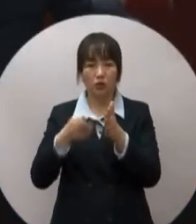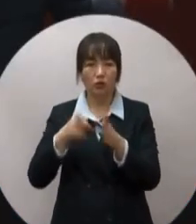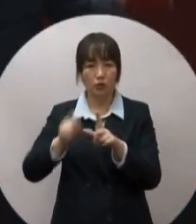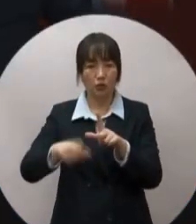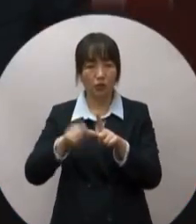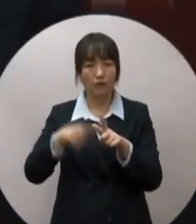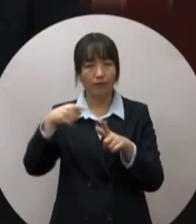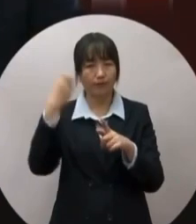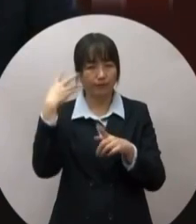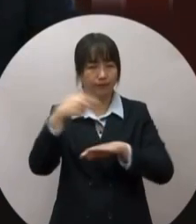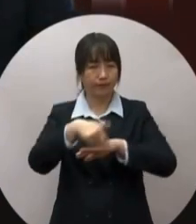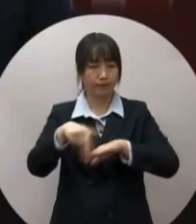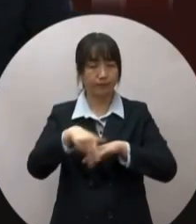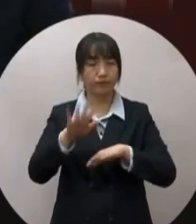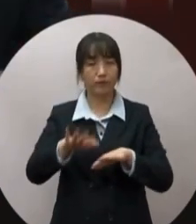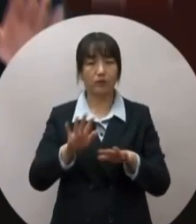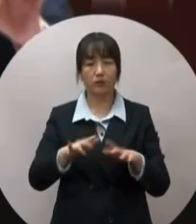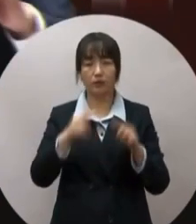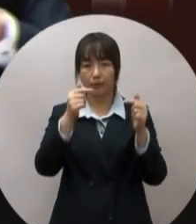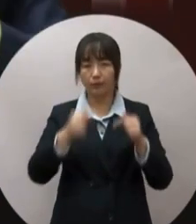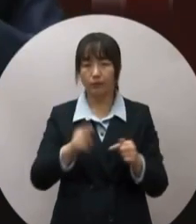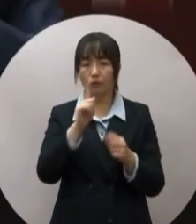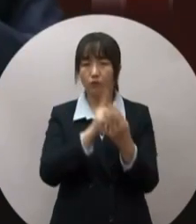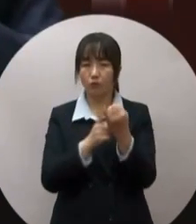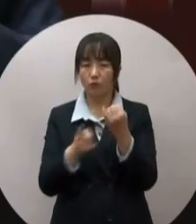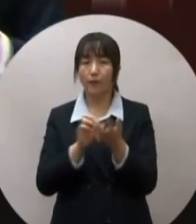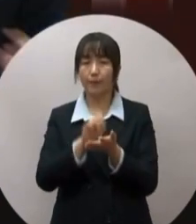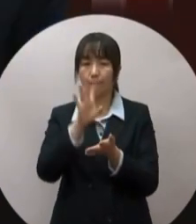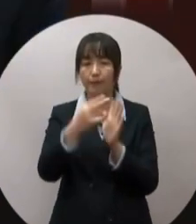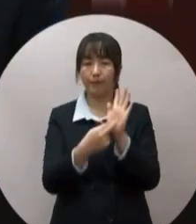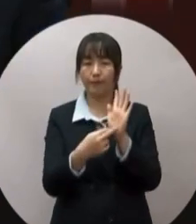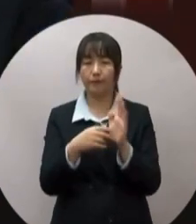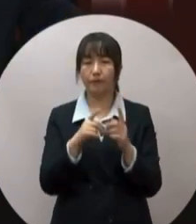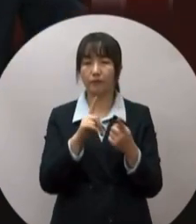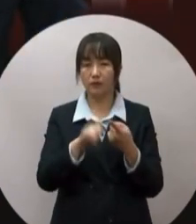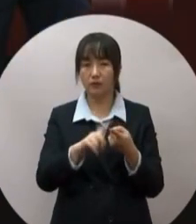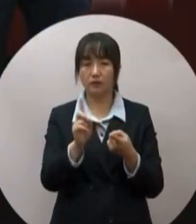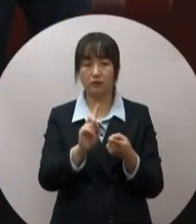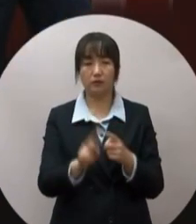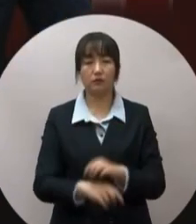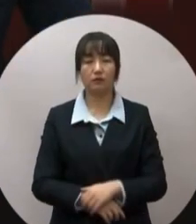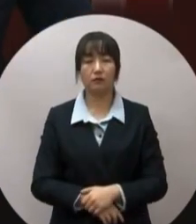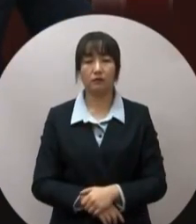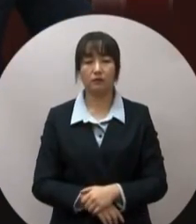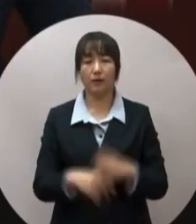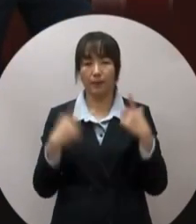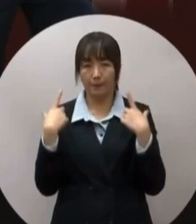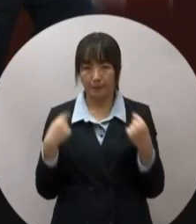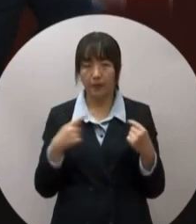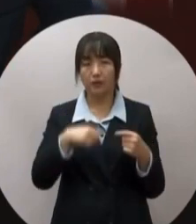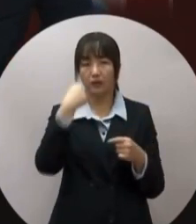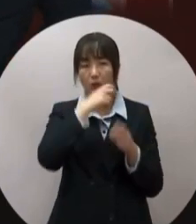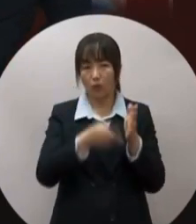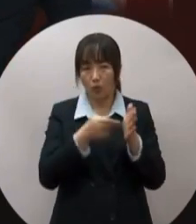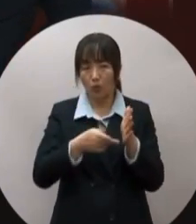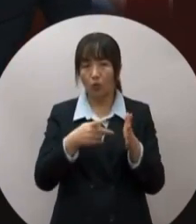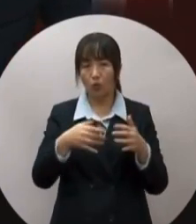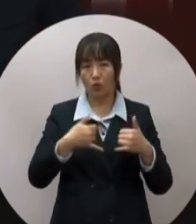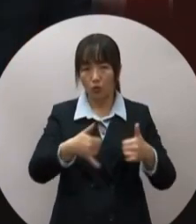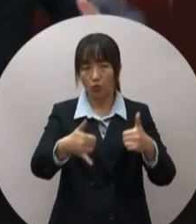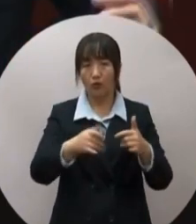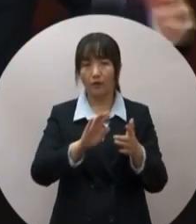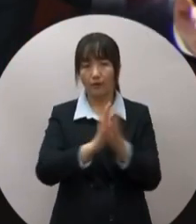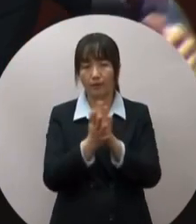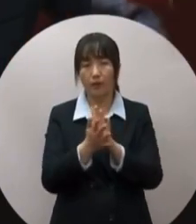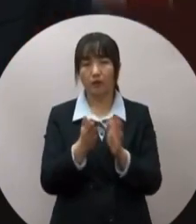部分在做新的規劃那目前的版本大概有這幾個我給各位來講一下第一個當然就是說原來的台鐵路廊把它